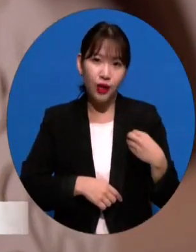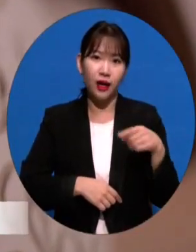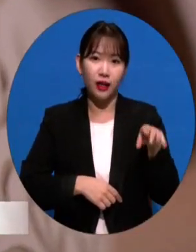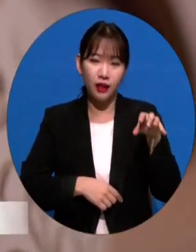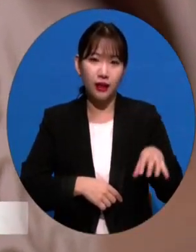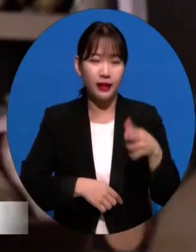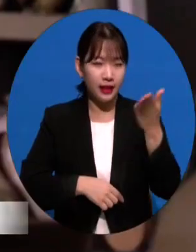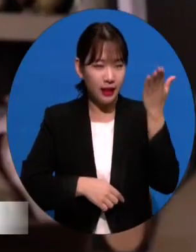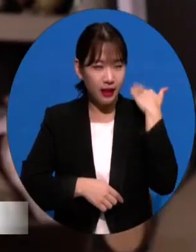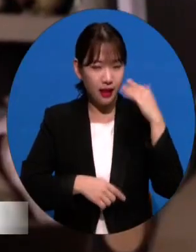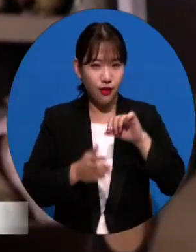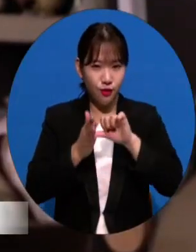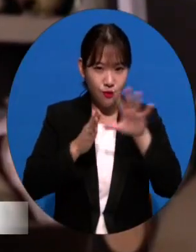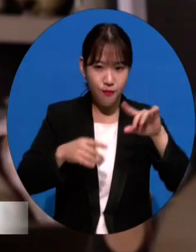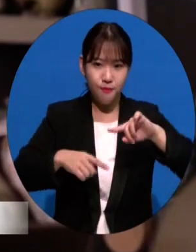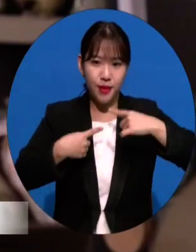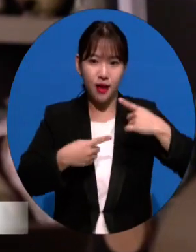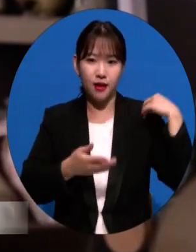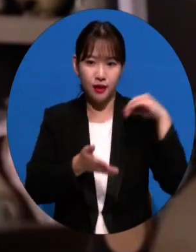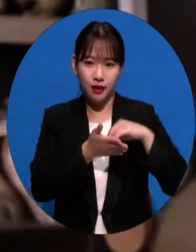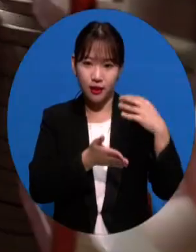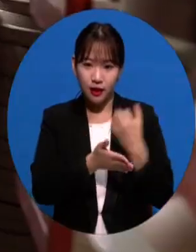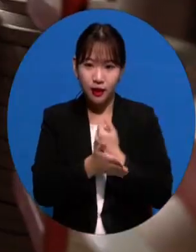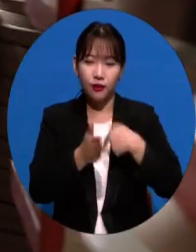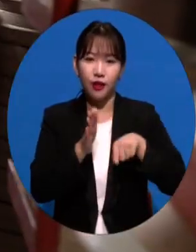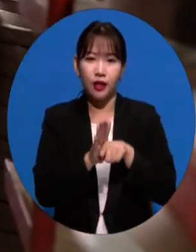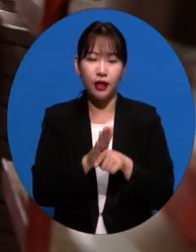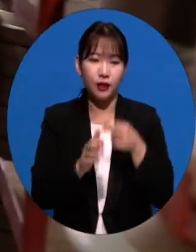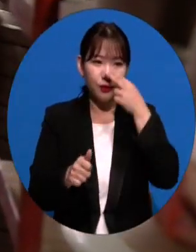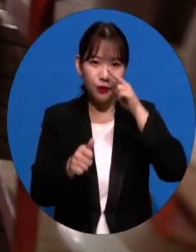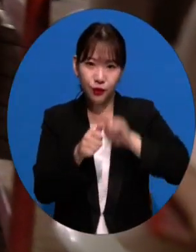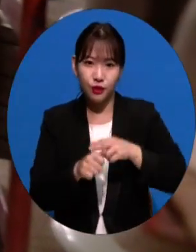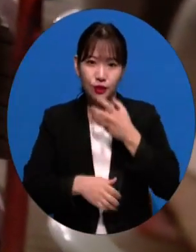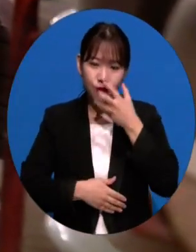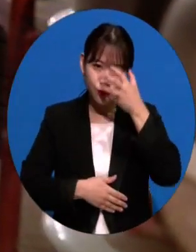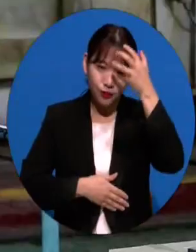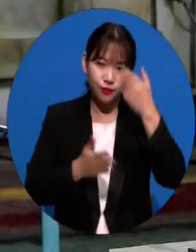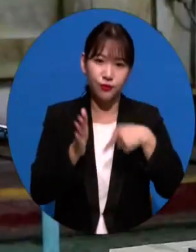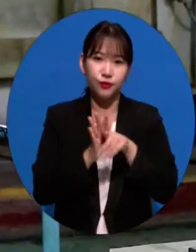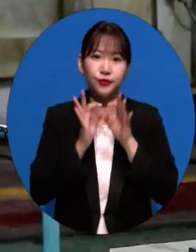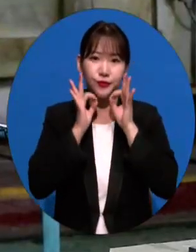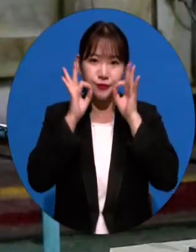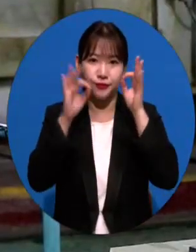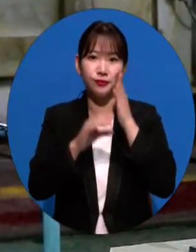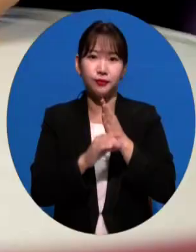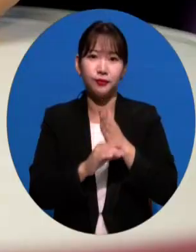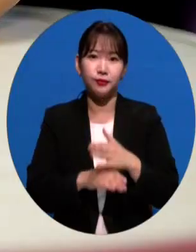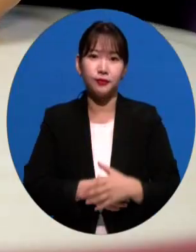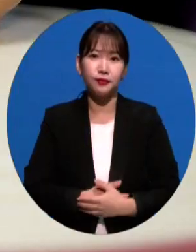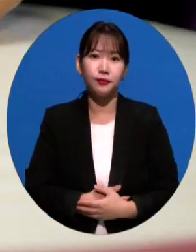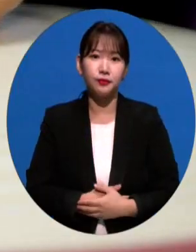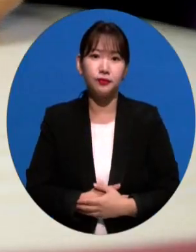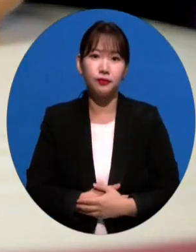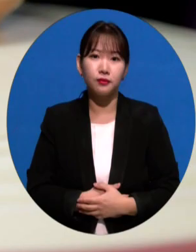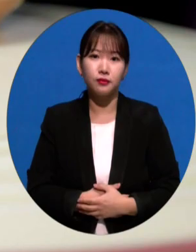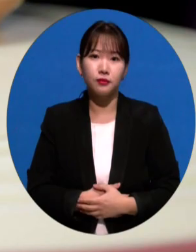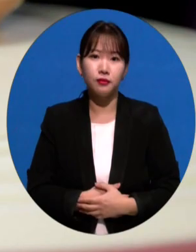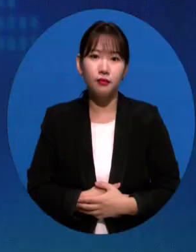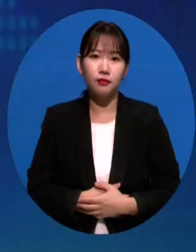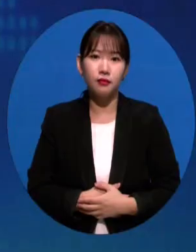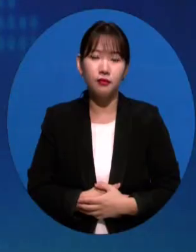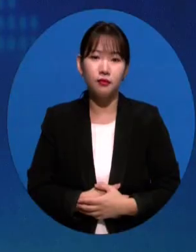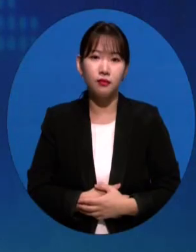옛 명성과 위상을 되찾기 위한 도전과 꿈을 펼치고 있습니다. MBC 뉴스 문현철입니다.